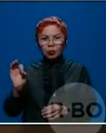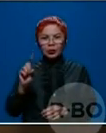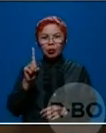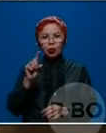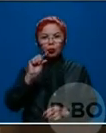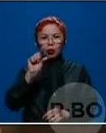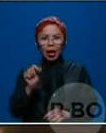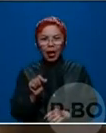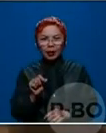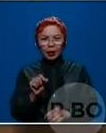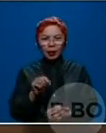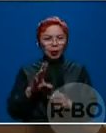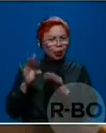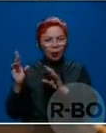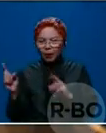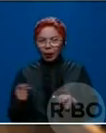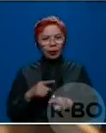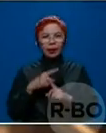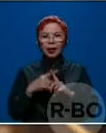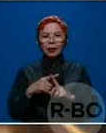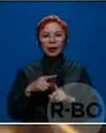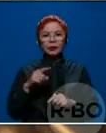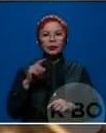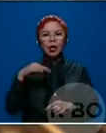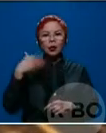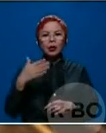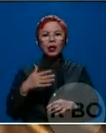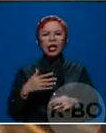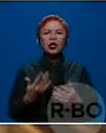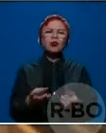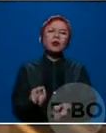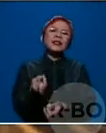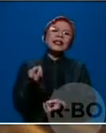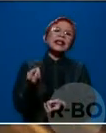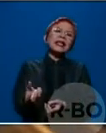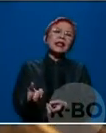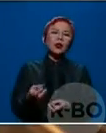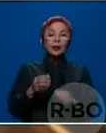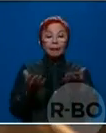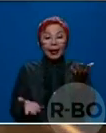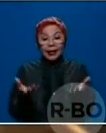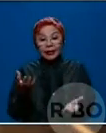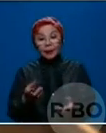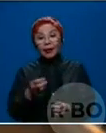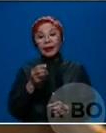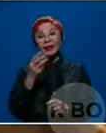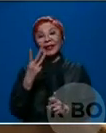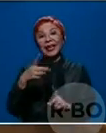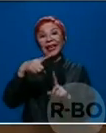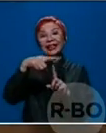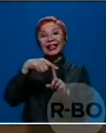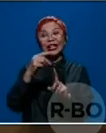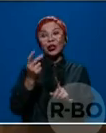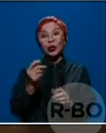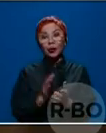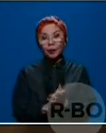dikali 128.650 miliar tidak ada apa-apanya dengan 70 triliun APBD kita tidak ada program bagi-bagi uang